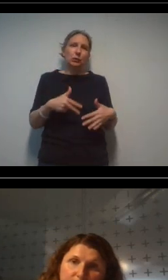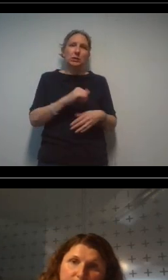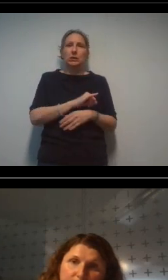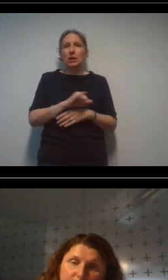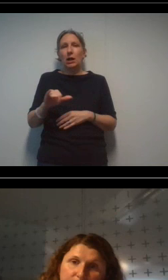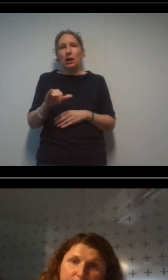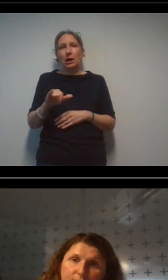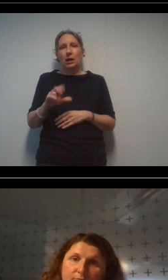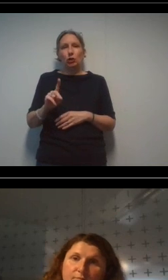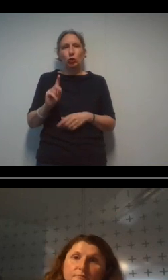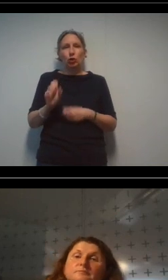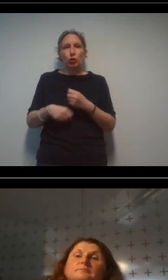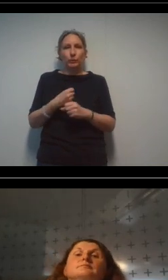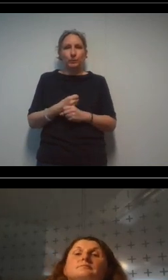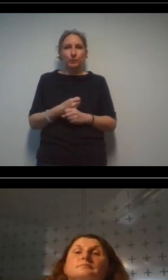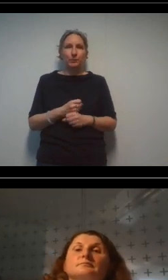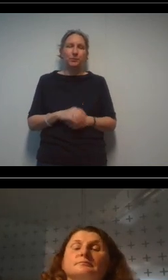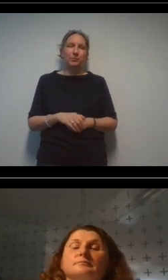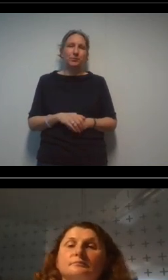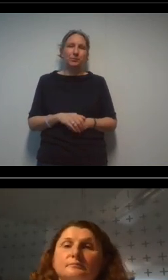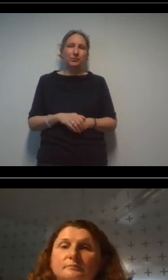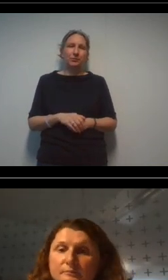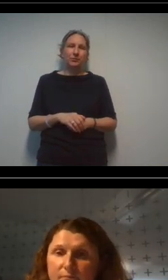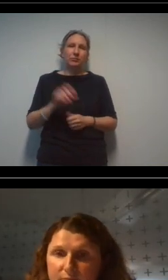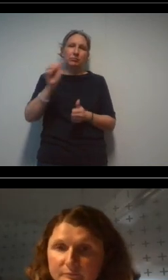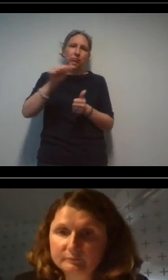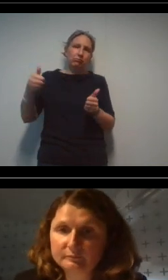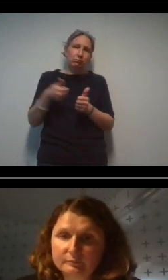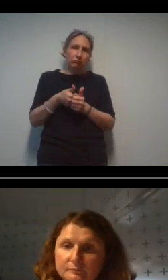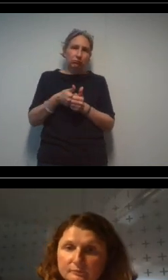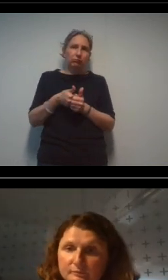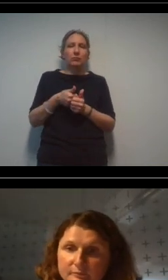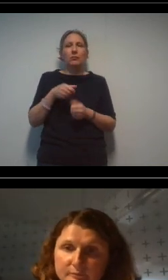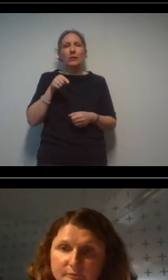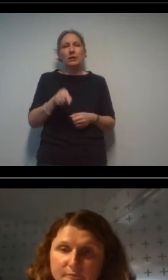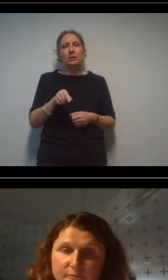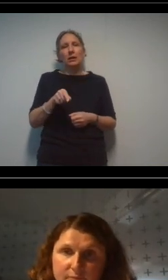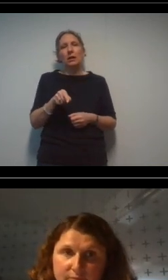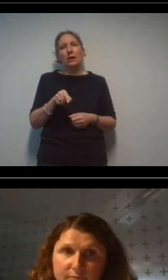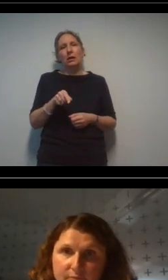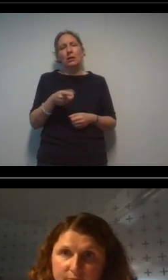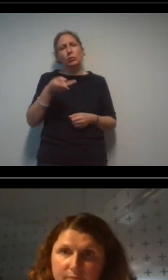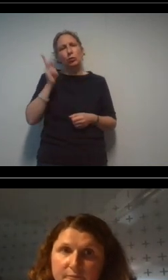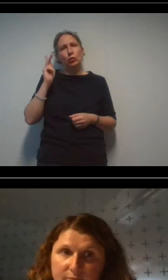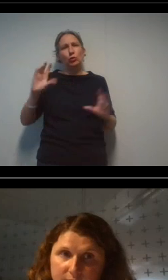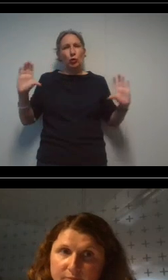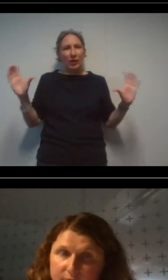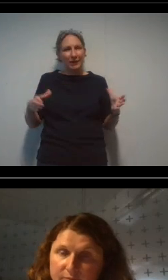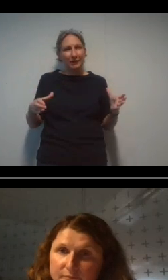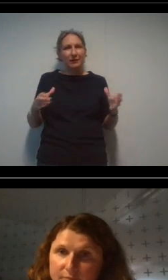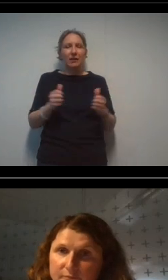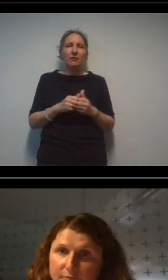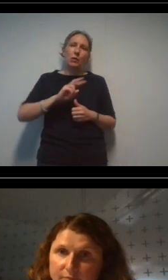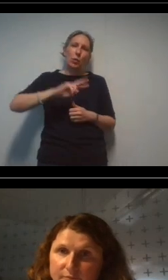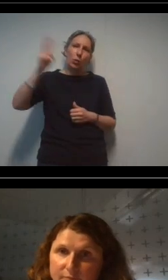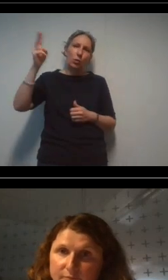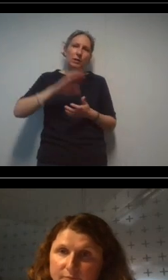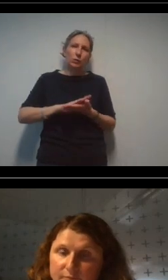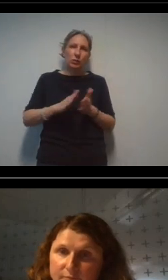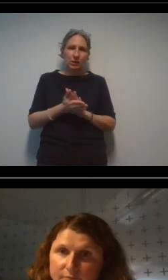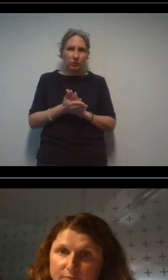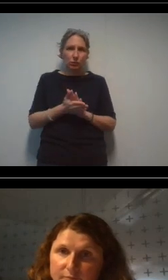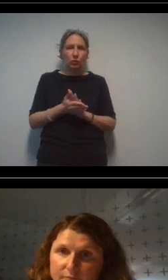et 30 ans. Ça, c'est le mentorat et on le fait dans un aspect plus collectif avec d'autres associations engagées aussi en